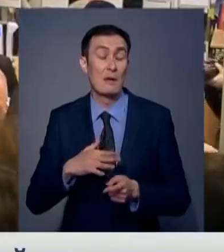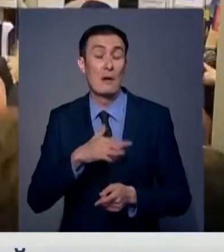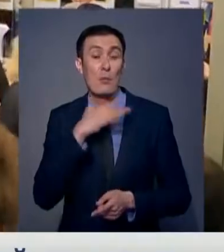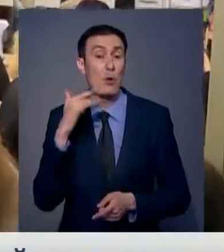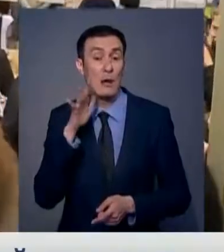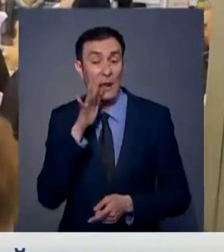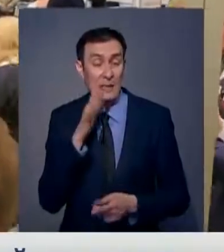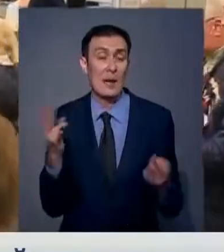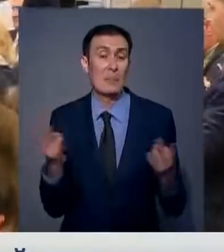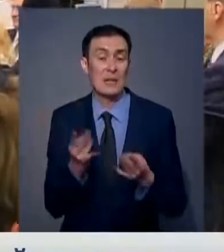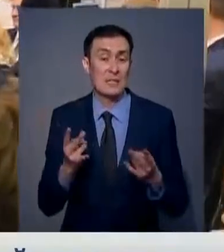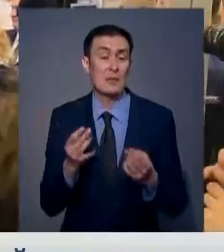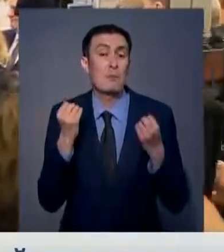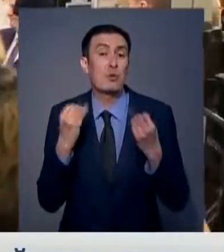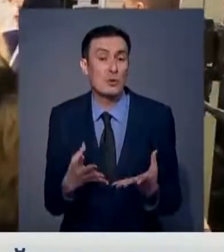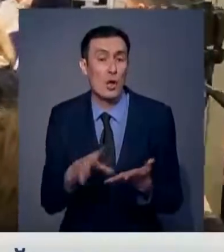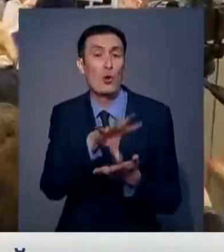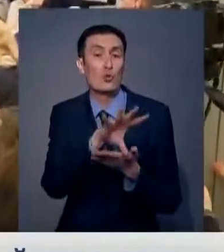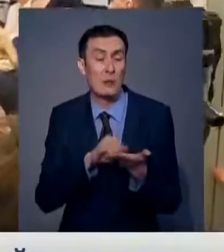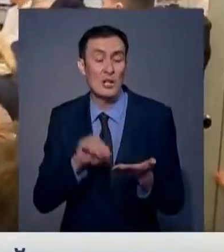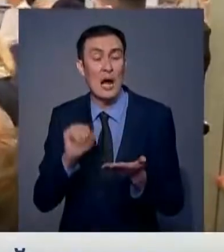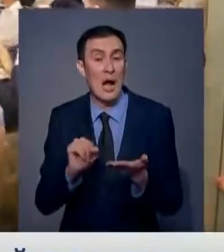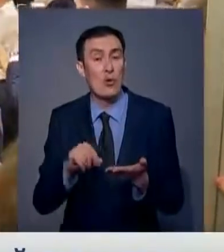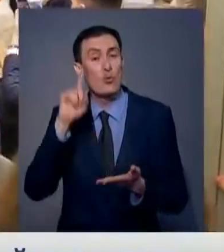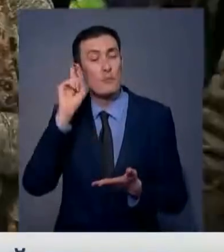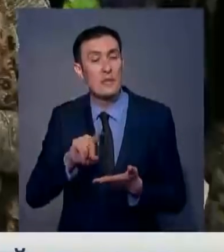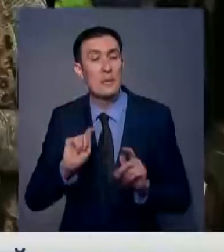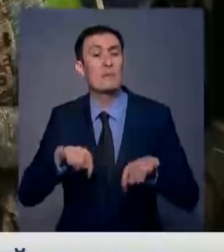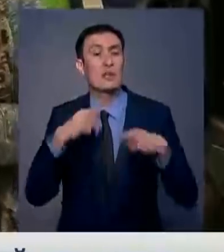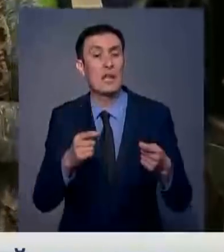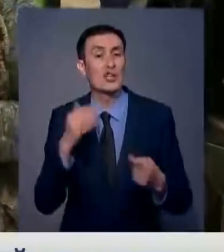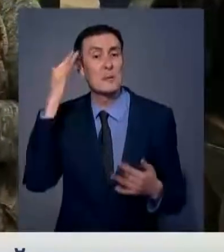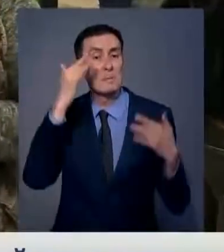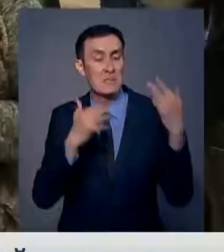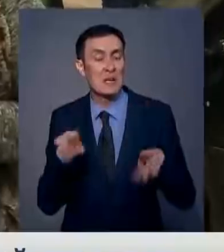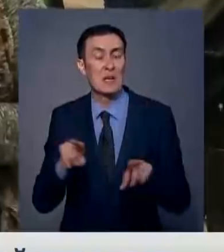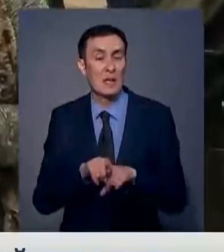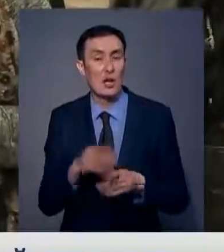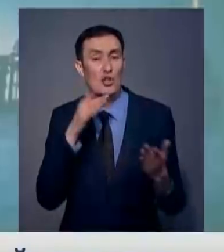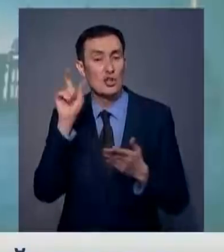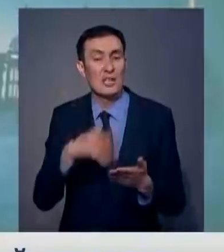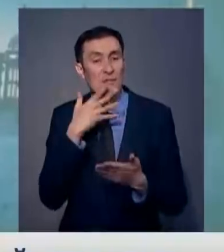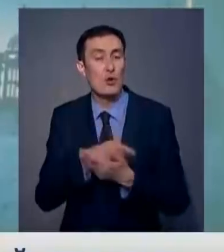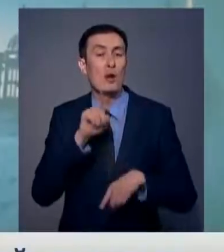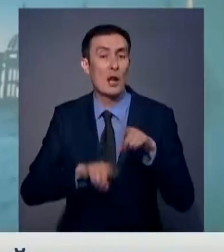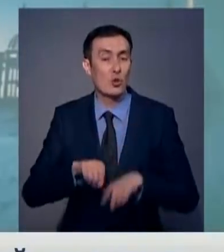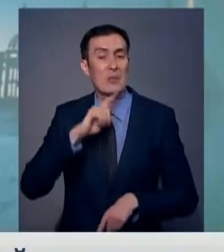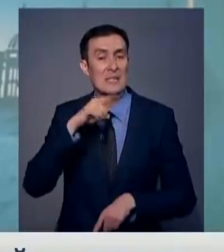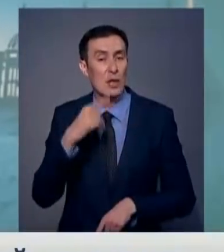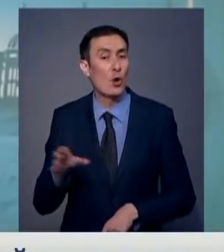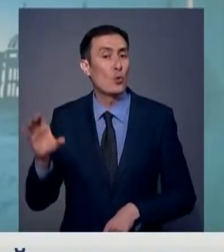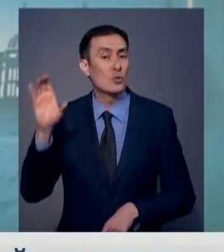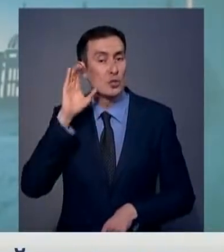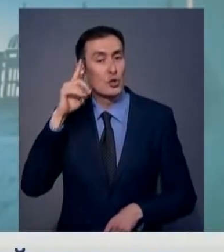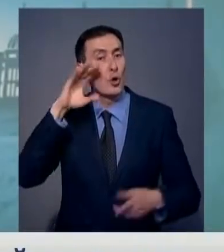год. Необходим был не слепой дубляж, а умелая передача мысли Абая. Так белорусский читатель смог на своем родном языке